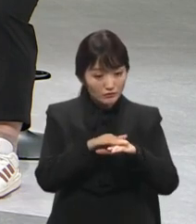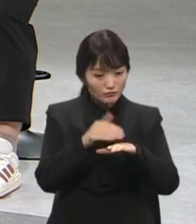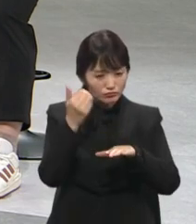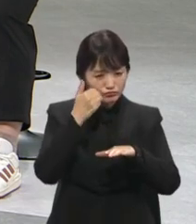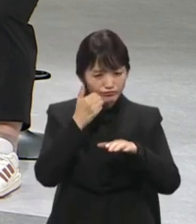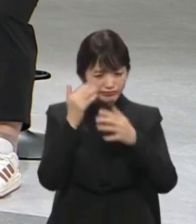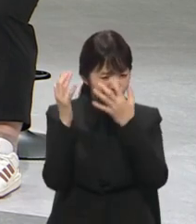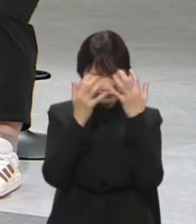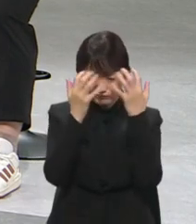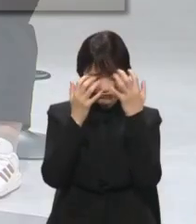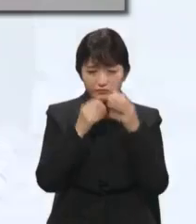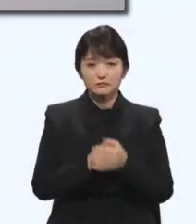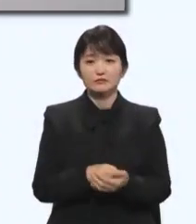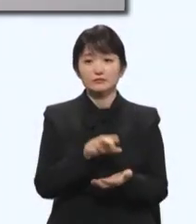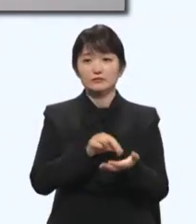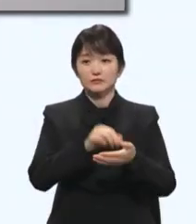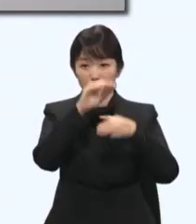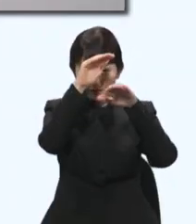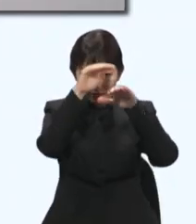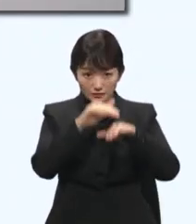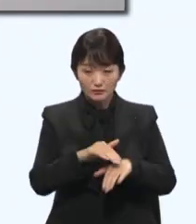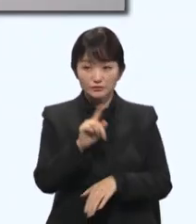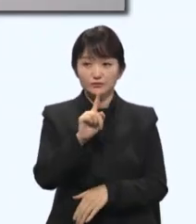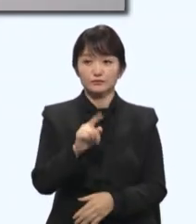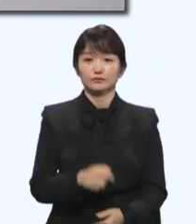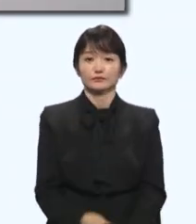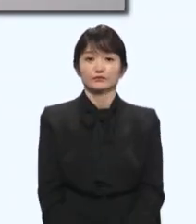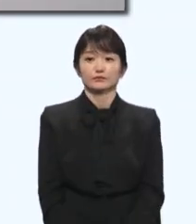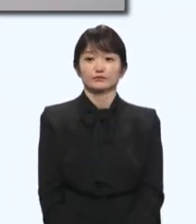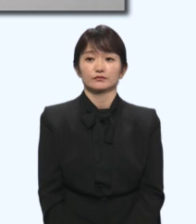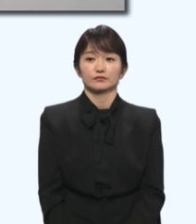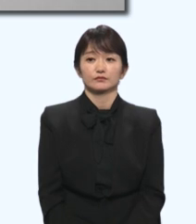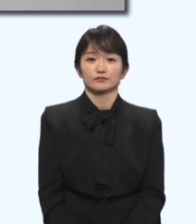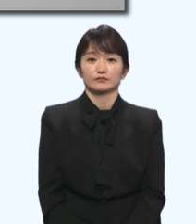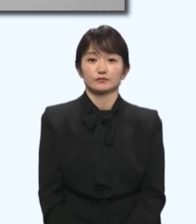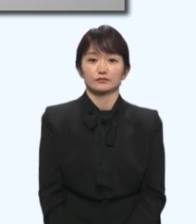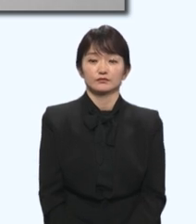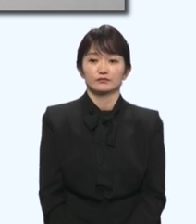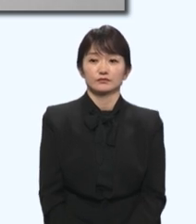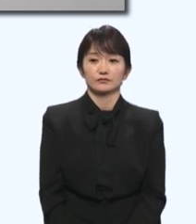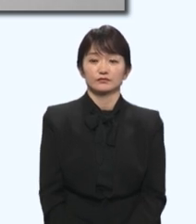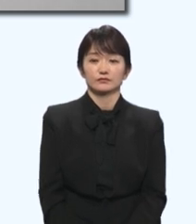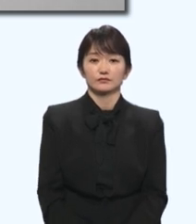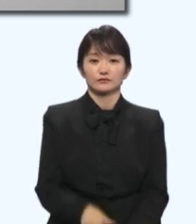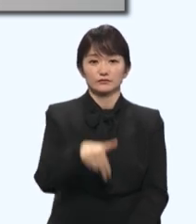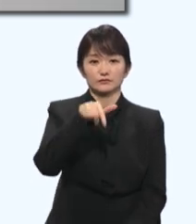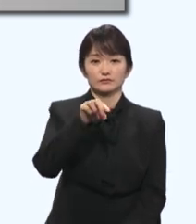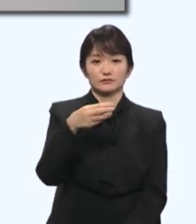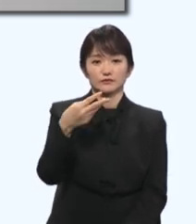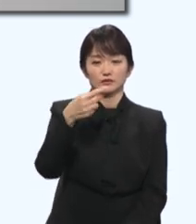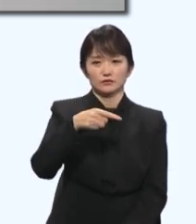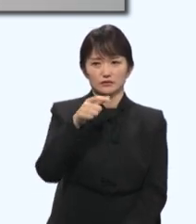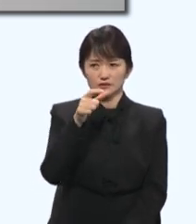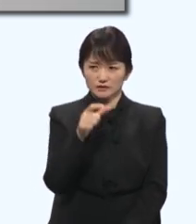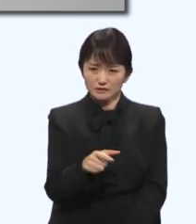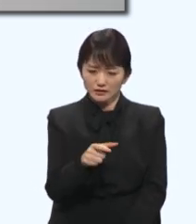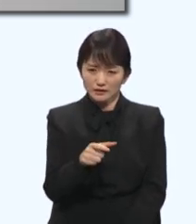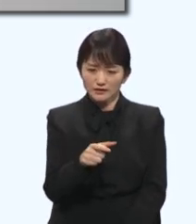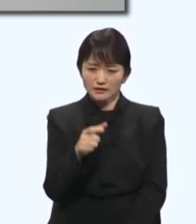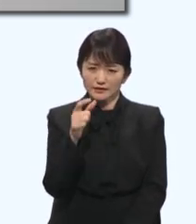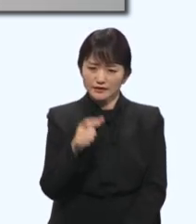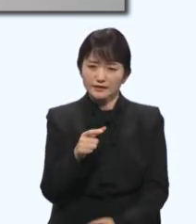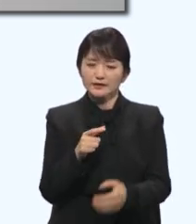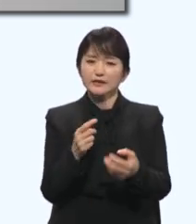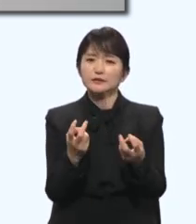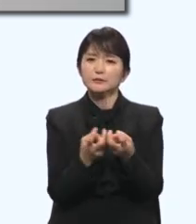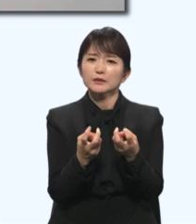같은데요 문제 내용을 일단 한번 보도록 하겠습니다 거예요네 보시면 흐르는 전류의 세기를 크게 하는 방법 을 한